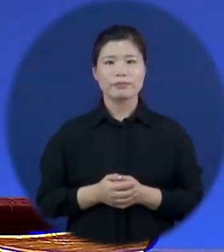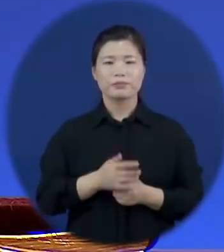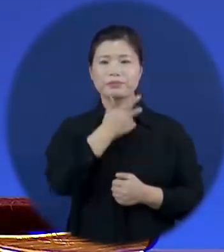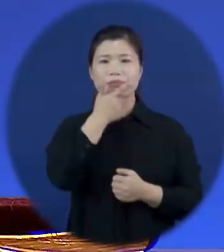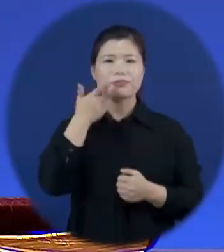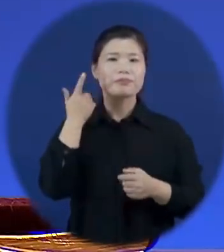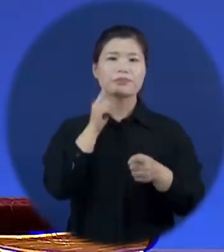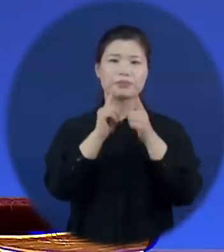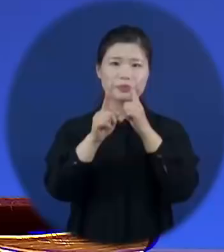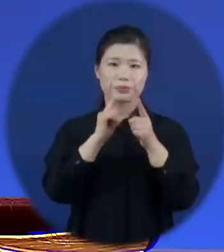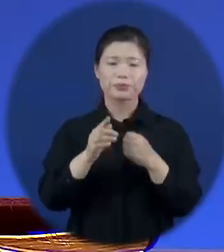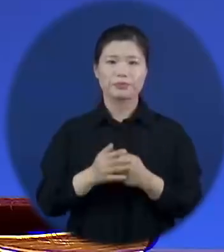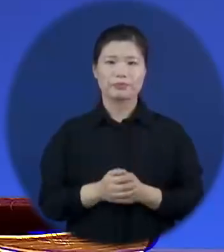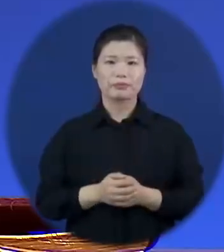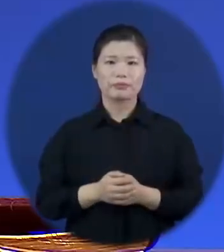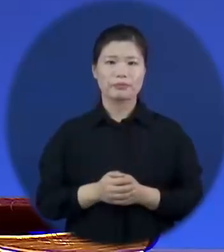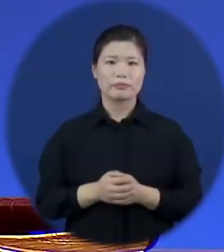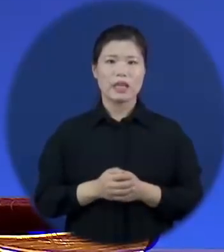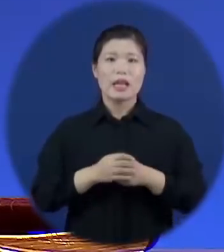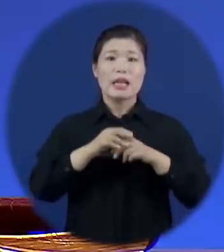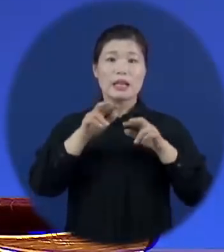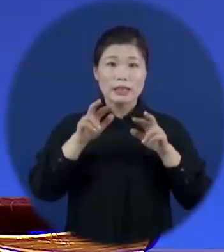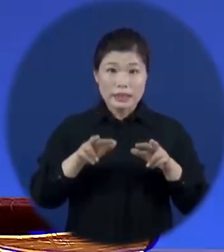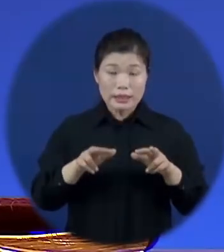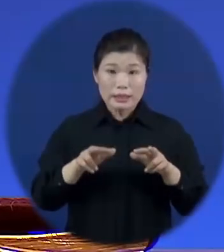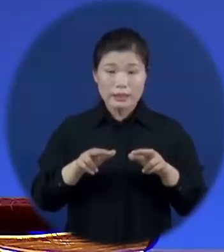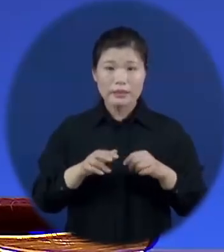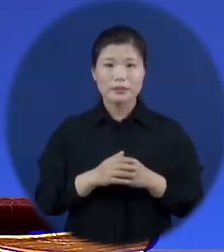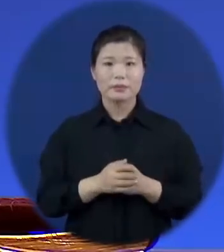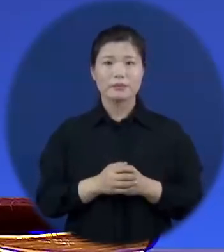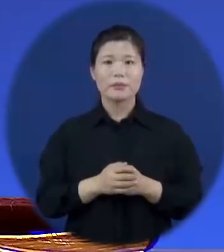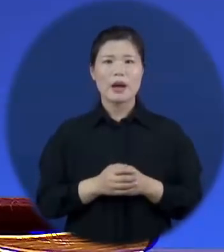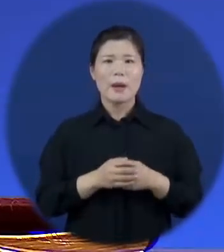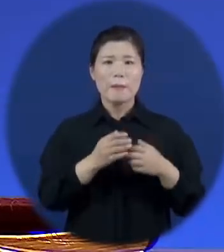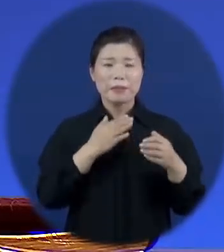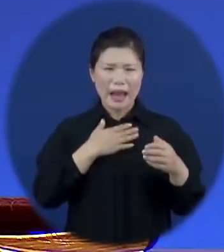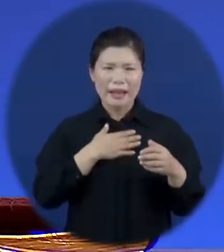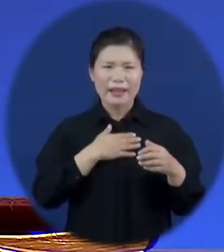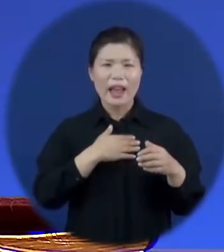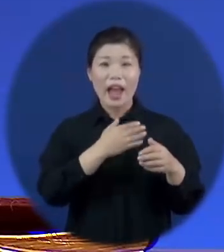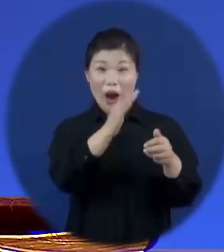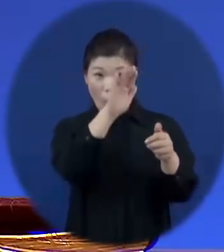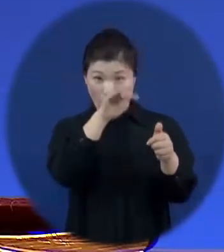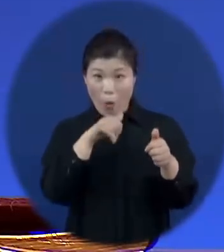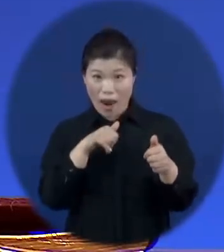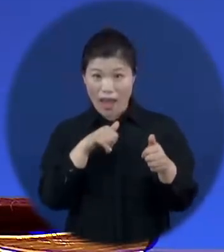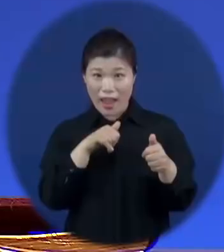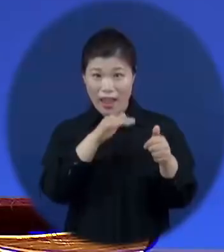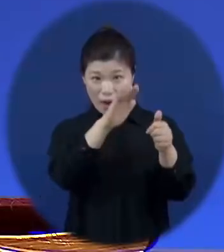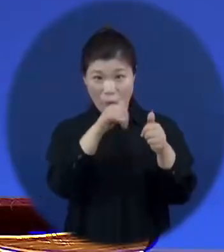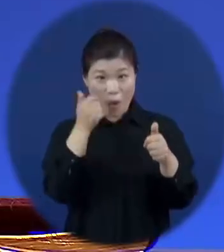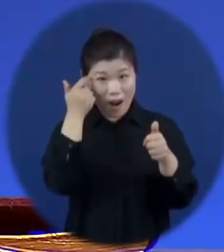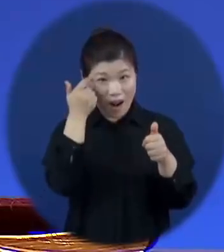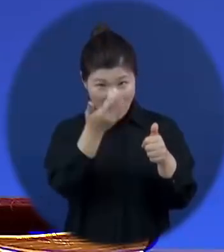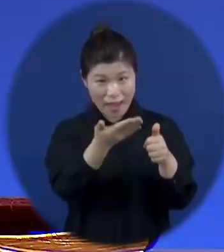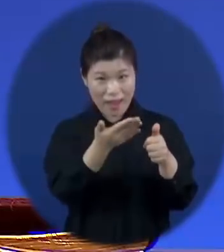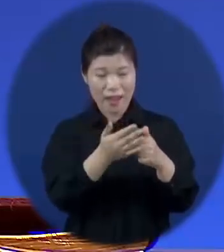Will you come? 올래? 나한테 올래? 하고 묻고 있는 것입니다.